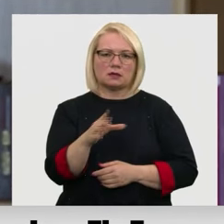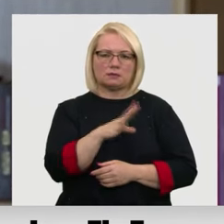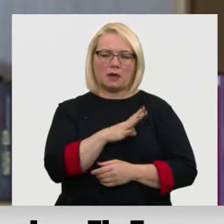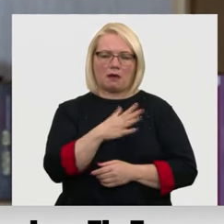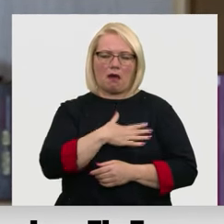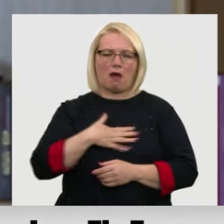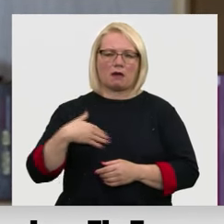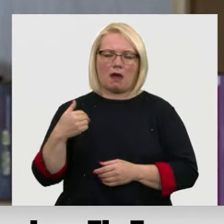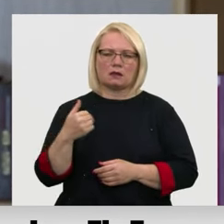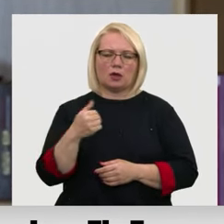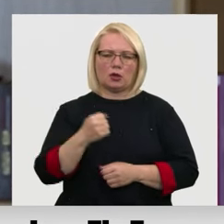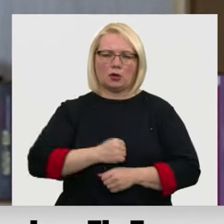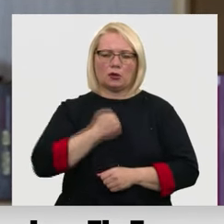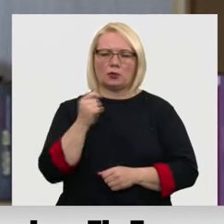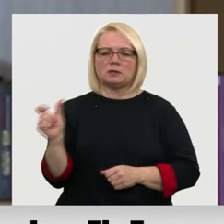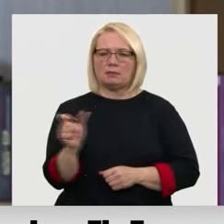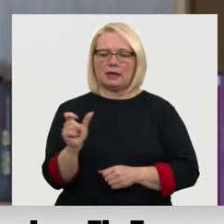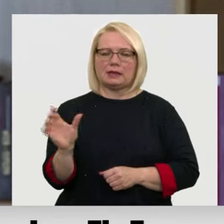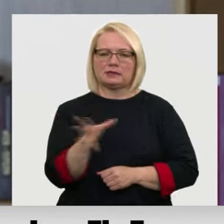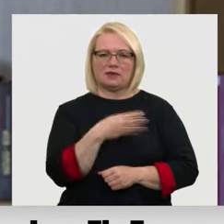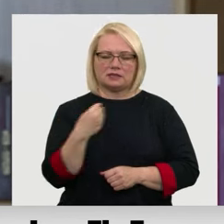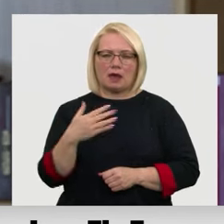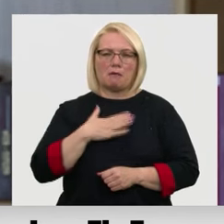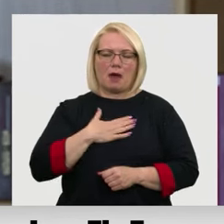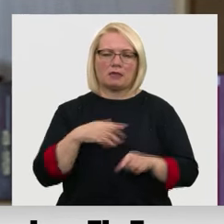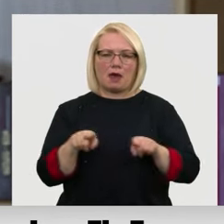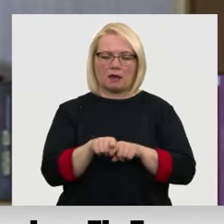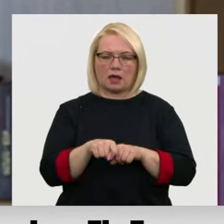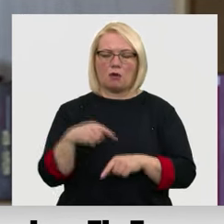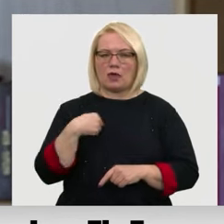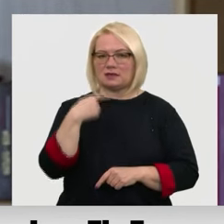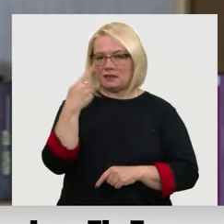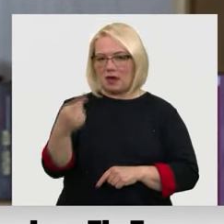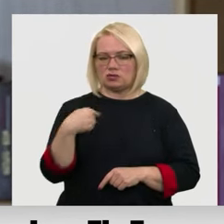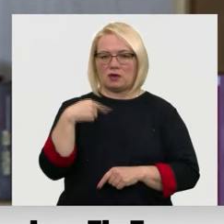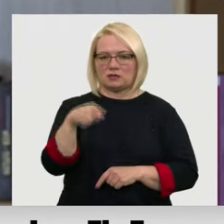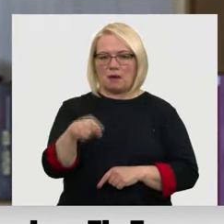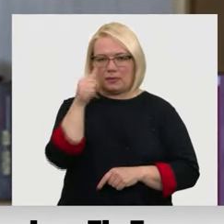ārkārtīgi grūts brīdis mums visiem, man arī, un es teicu, es tam neticu. Es zinu kaut ko